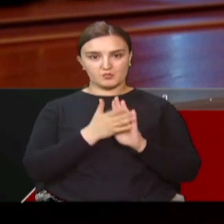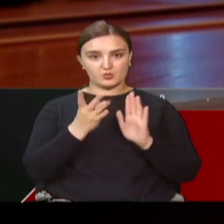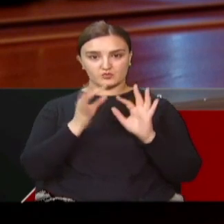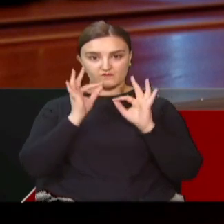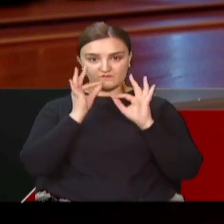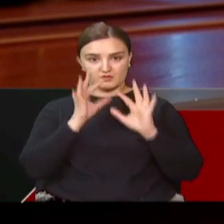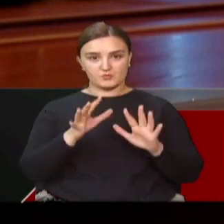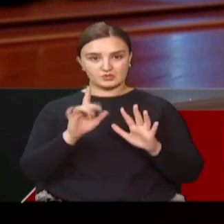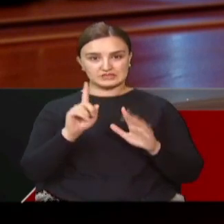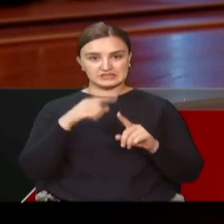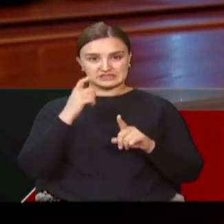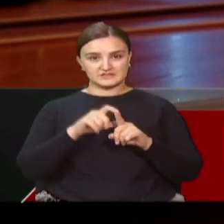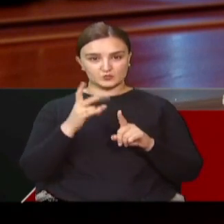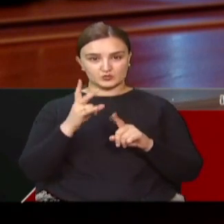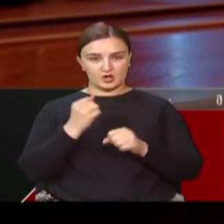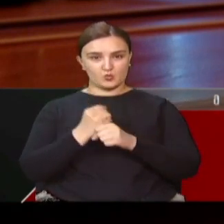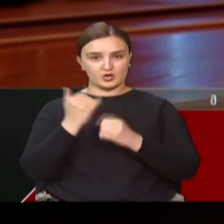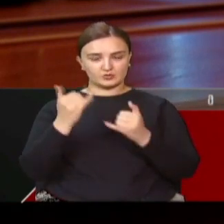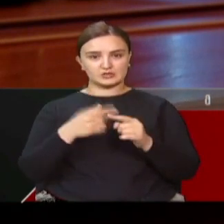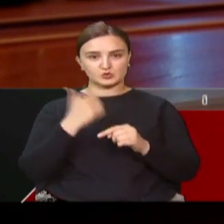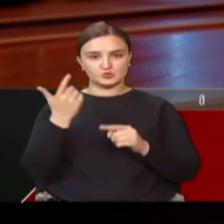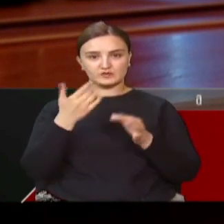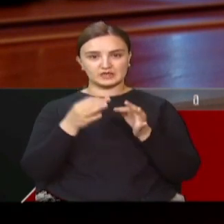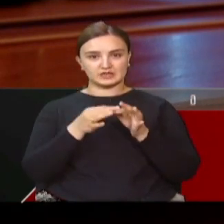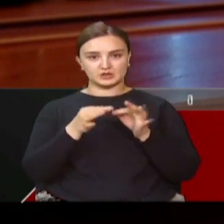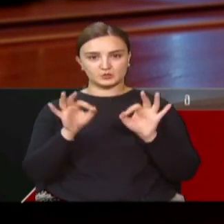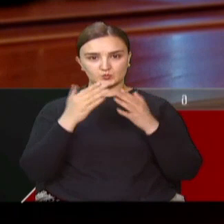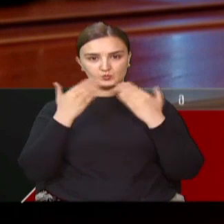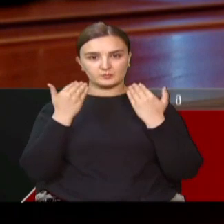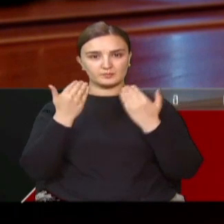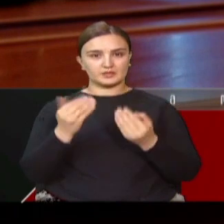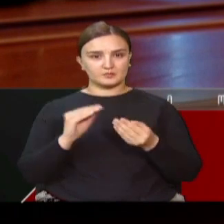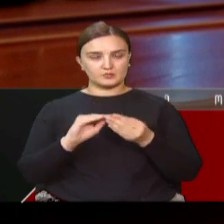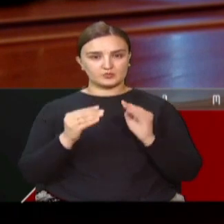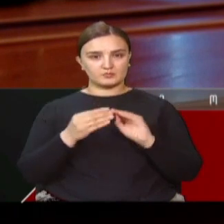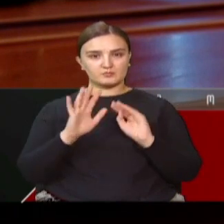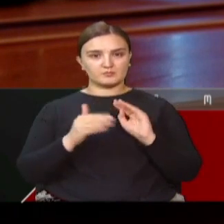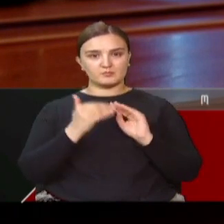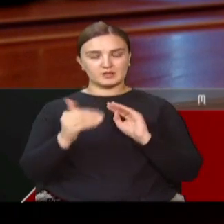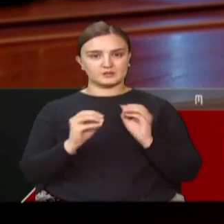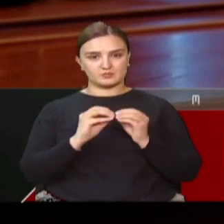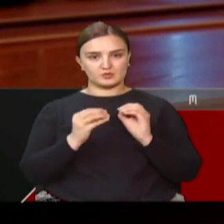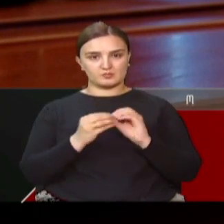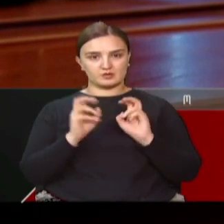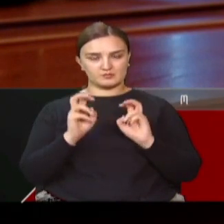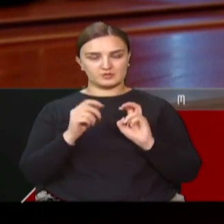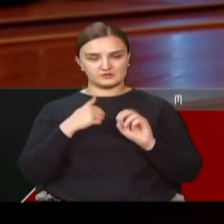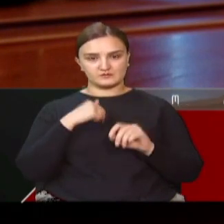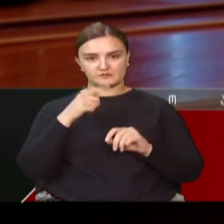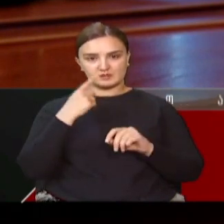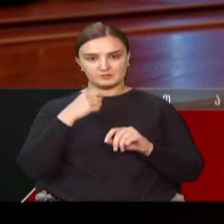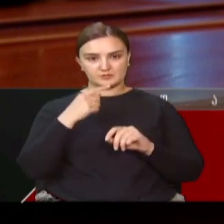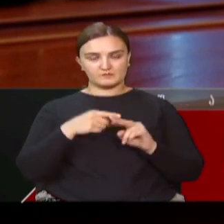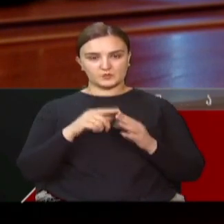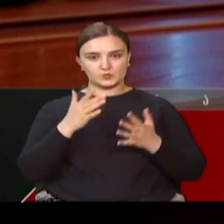და რასაც ისინი იტყვიან, ის უნდა გავაკეთოთო, ეს არ არის სუვერენიტეტი, ეს არის მათი პრობლემა. მაგრამ ნუ ეს მათი პრობლემაა. ჩვენ ვამბობთ, რომ პარტნიორ